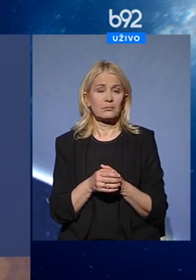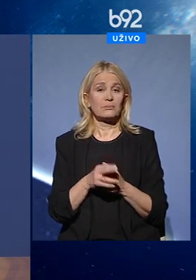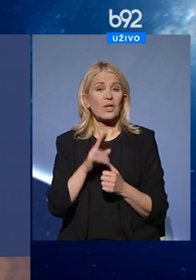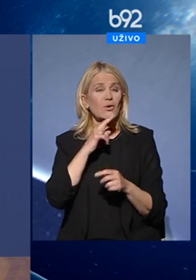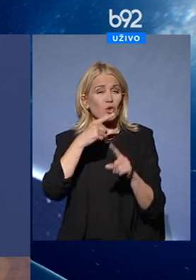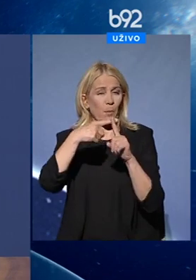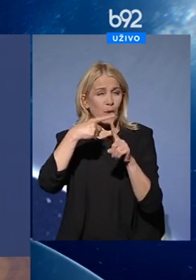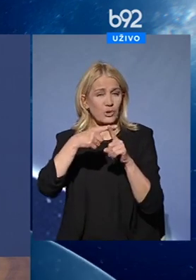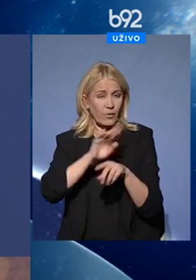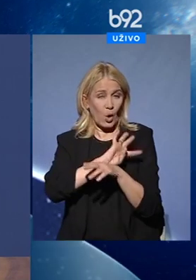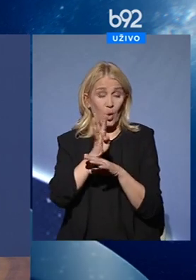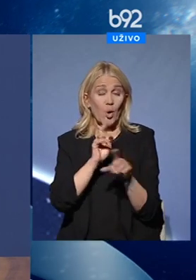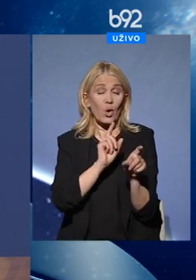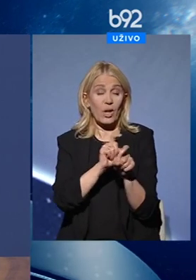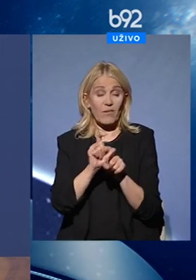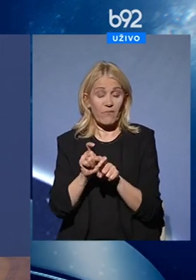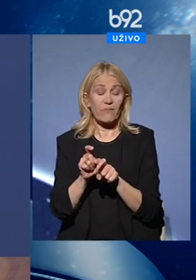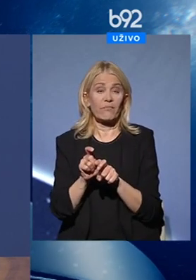pozitivni